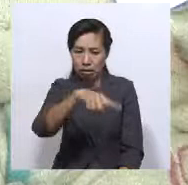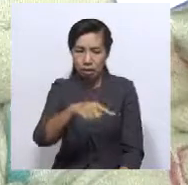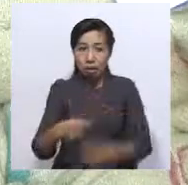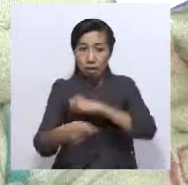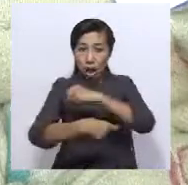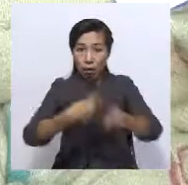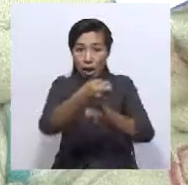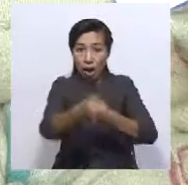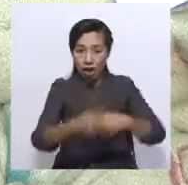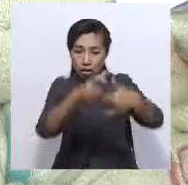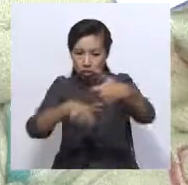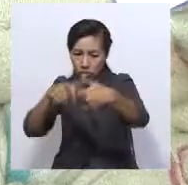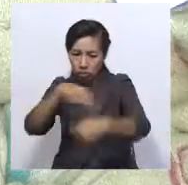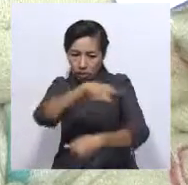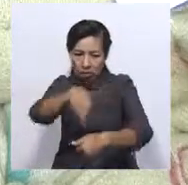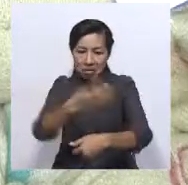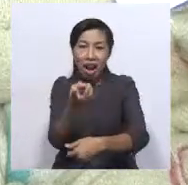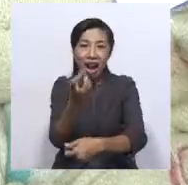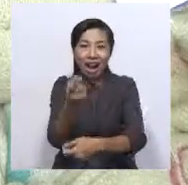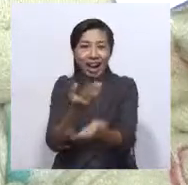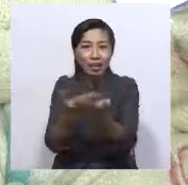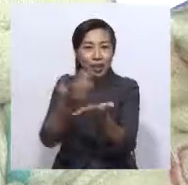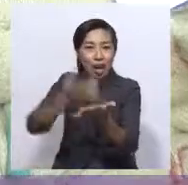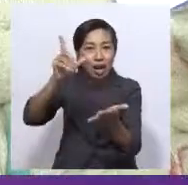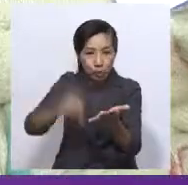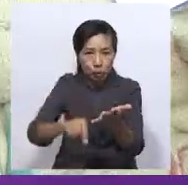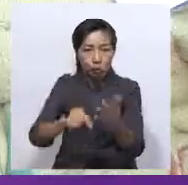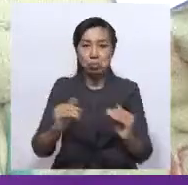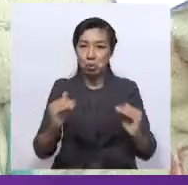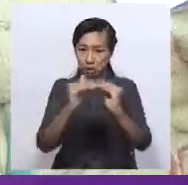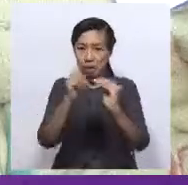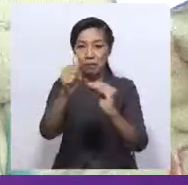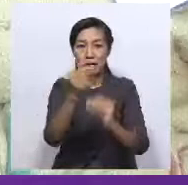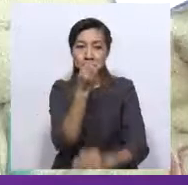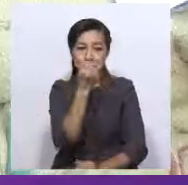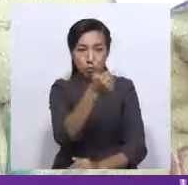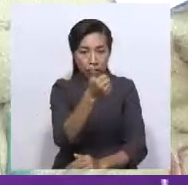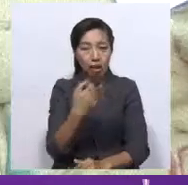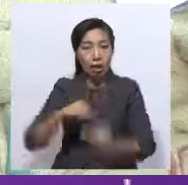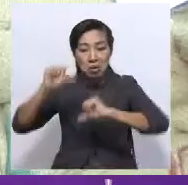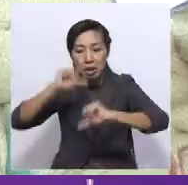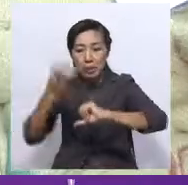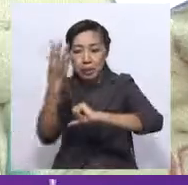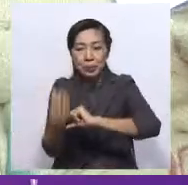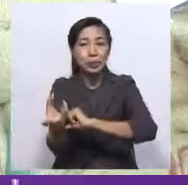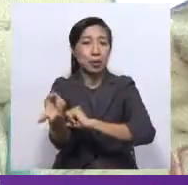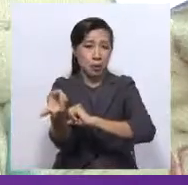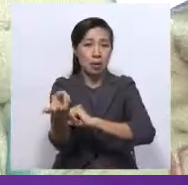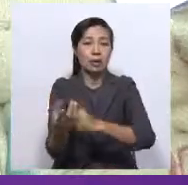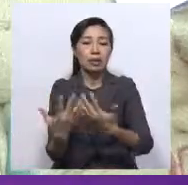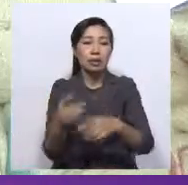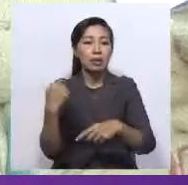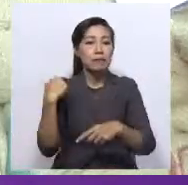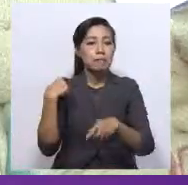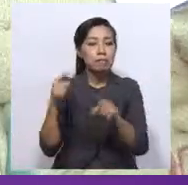ช้ได้ทานข้าวที่ราคาถูกแล้วก็เป็นธรรมนะครับลดการใช้เคมีนะครับมีการ